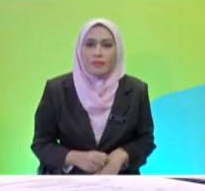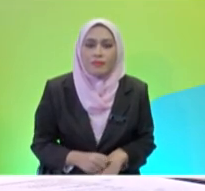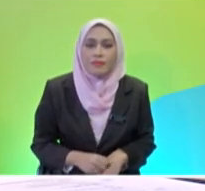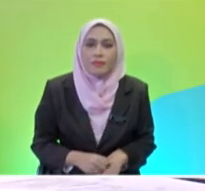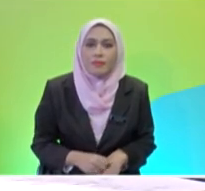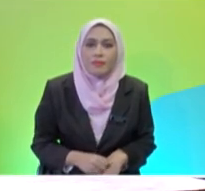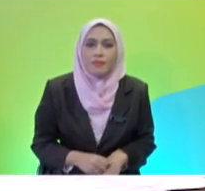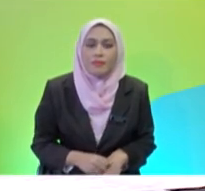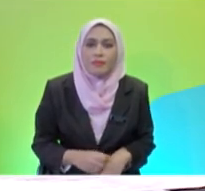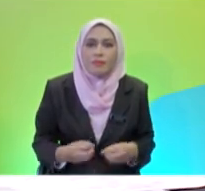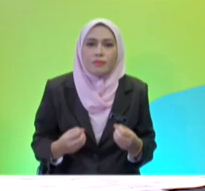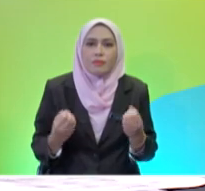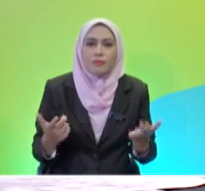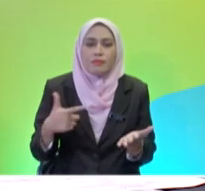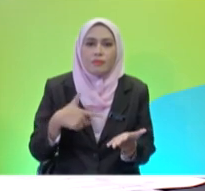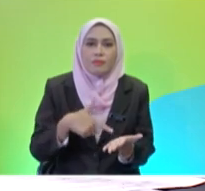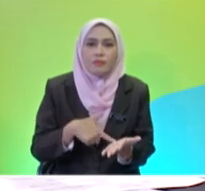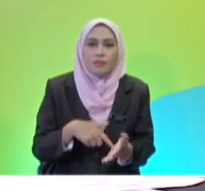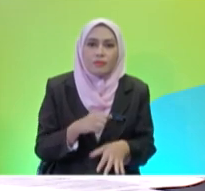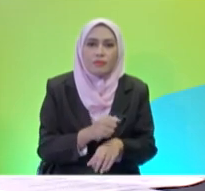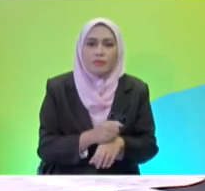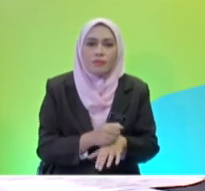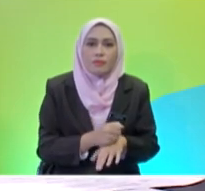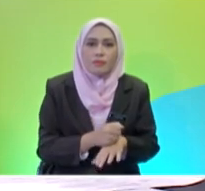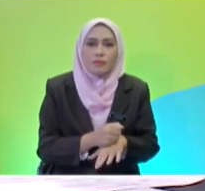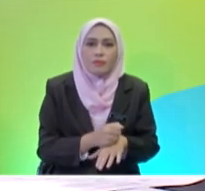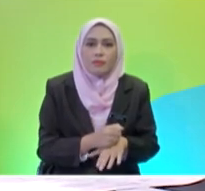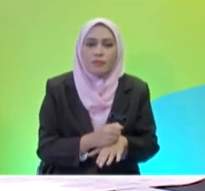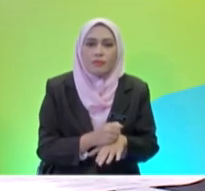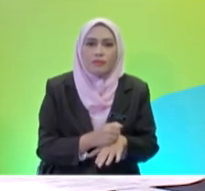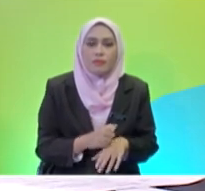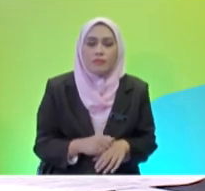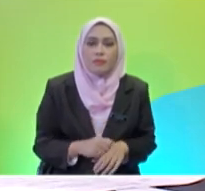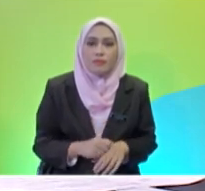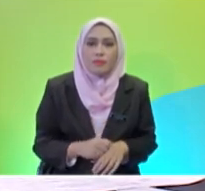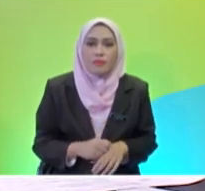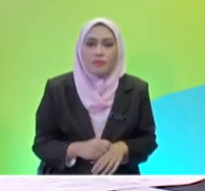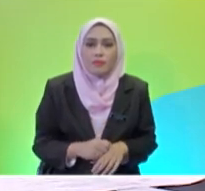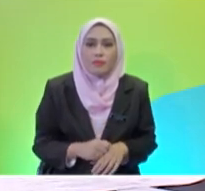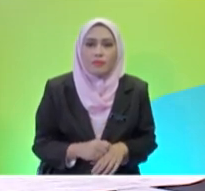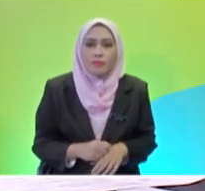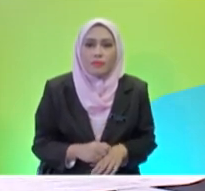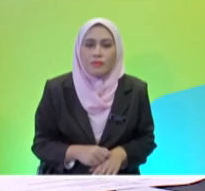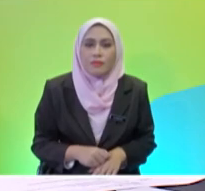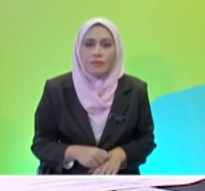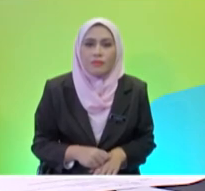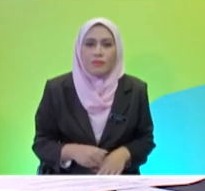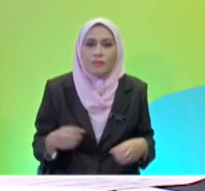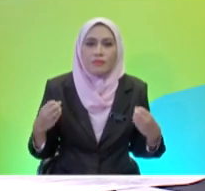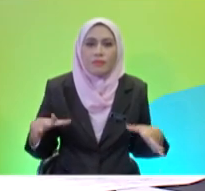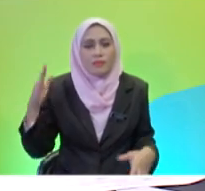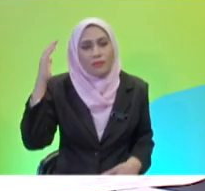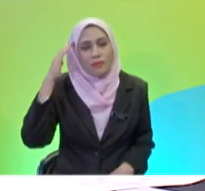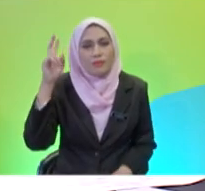perkenalkan banyak lagi serangga untuk anak-anak murid cikgu. Okey, sementara tu kita dah kenal dua